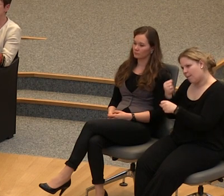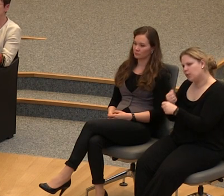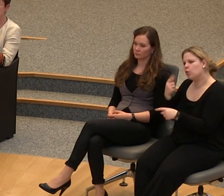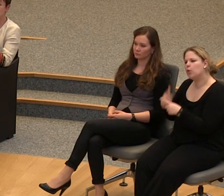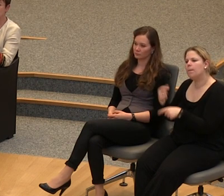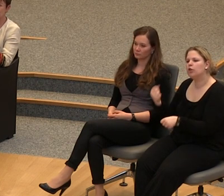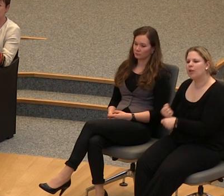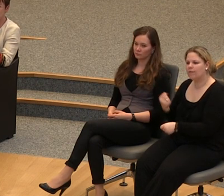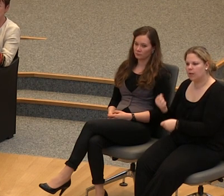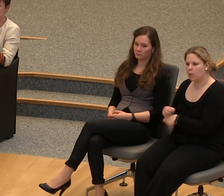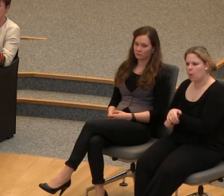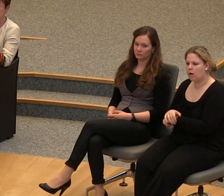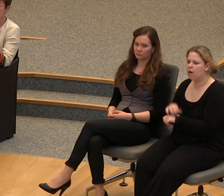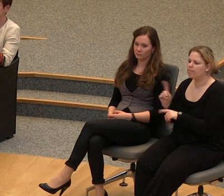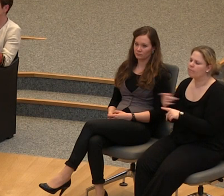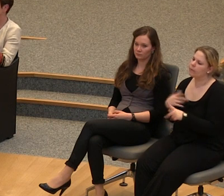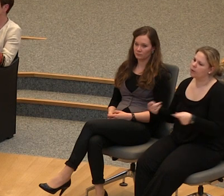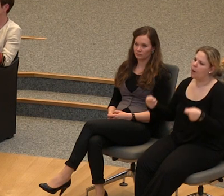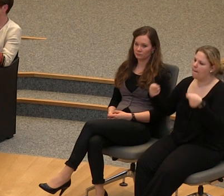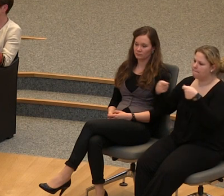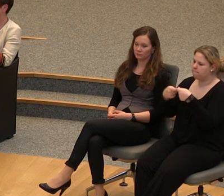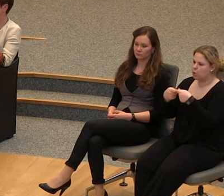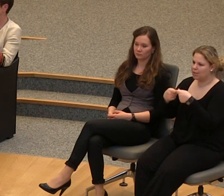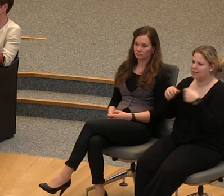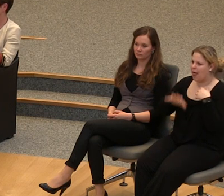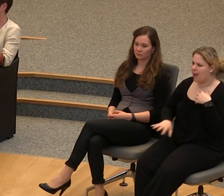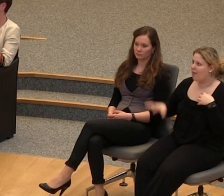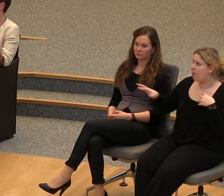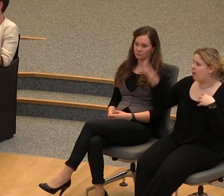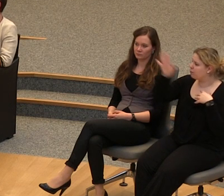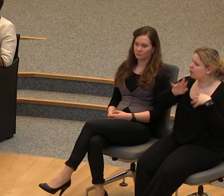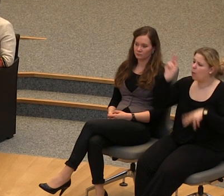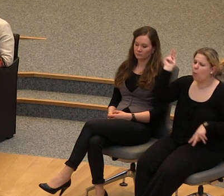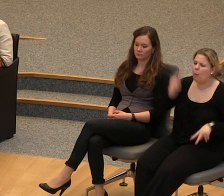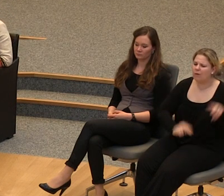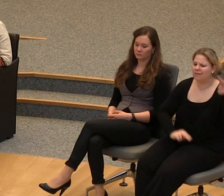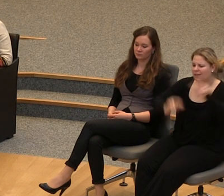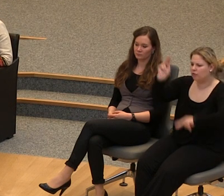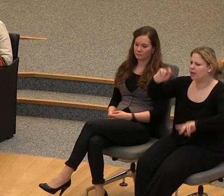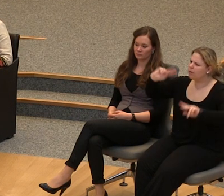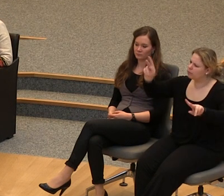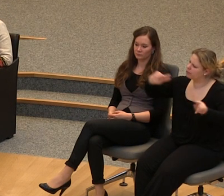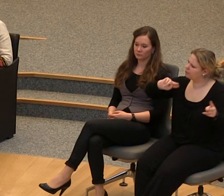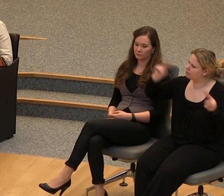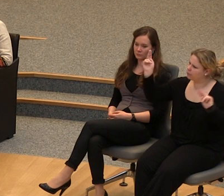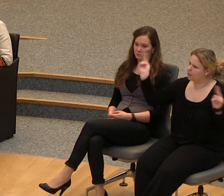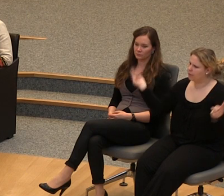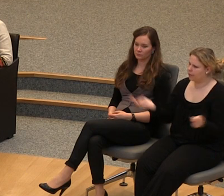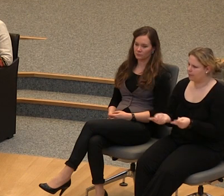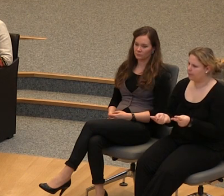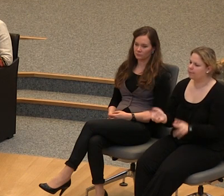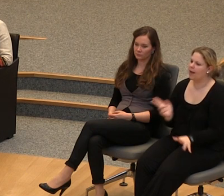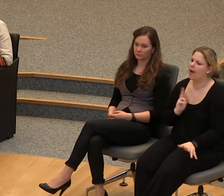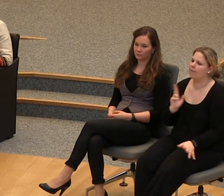die Unterschiede in den Bundesländern so groß, auch das muss sich ändern. Gut, warten wir auf den